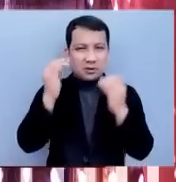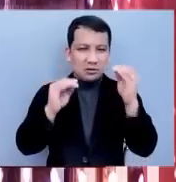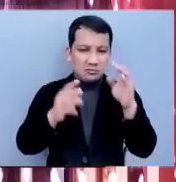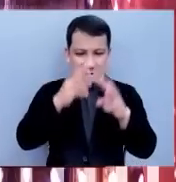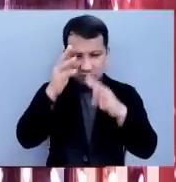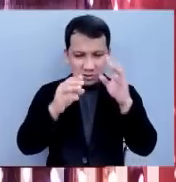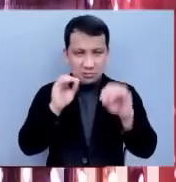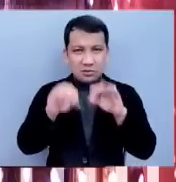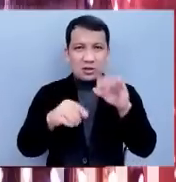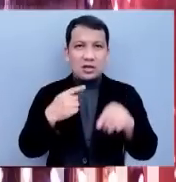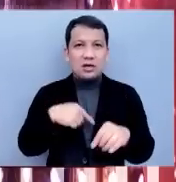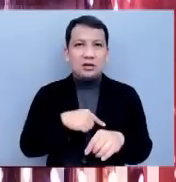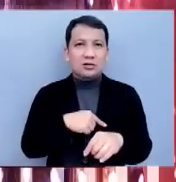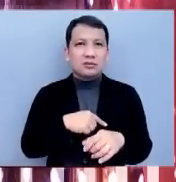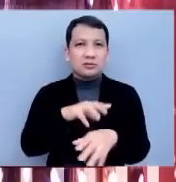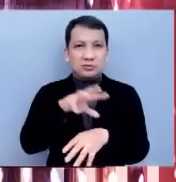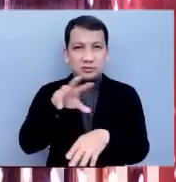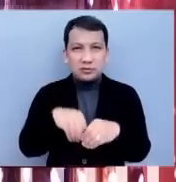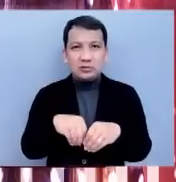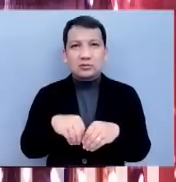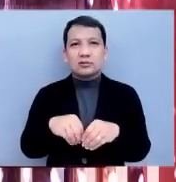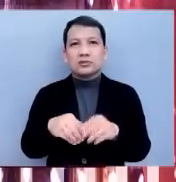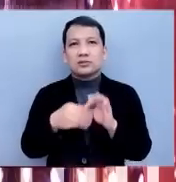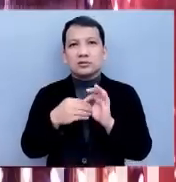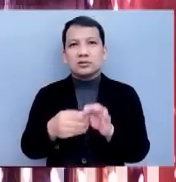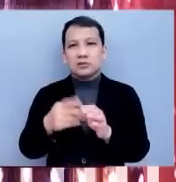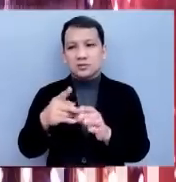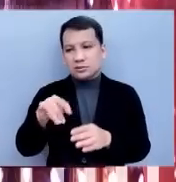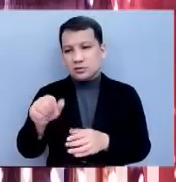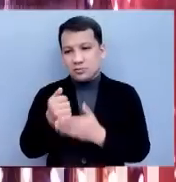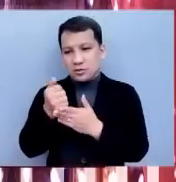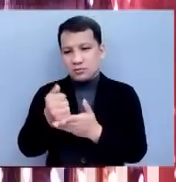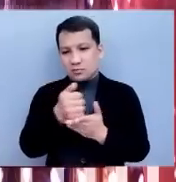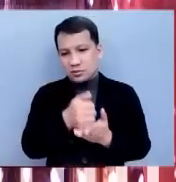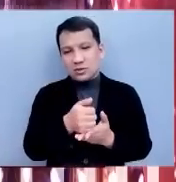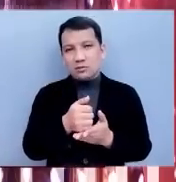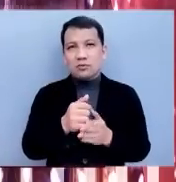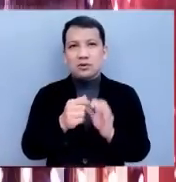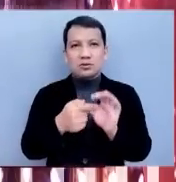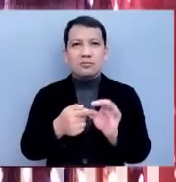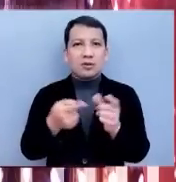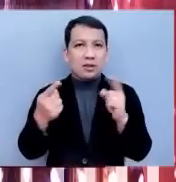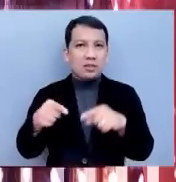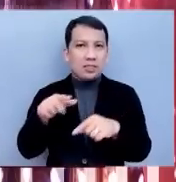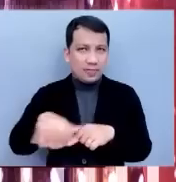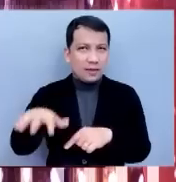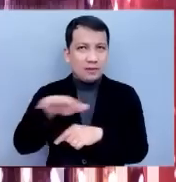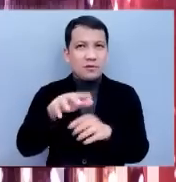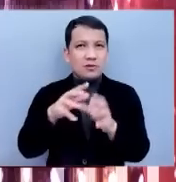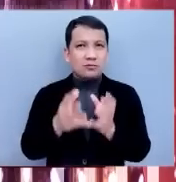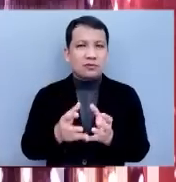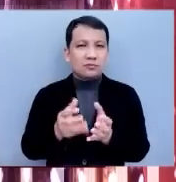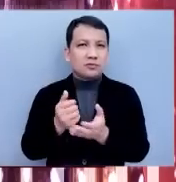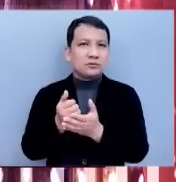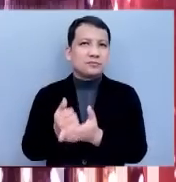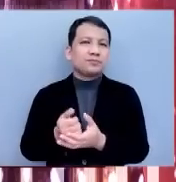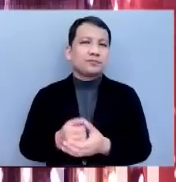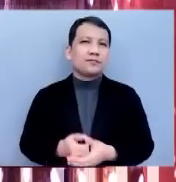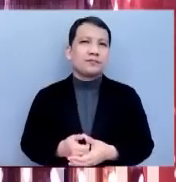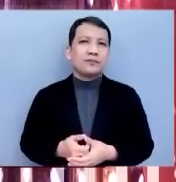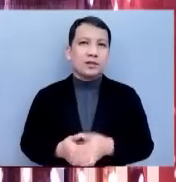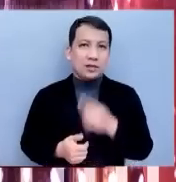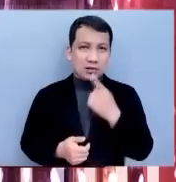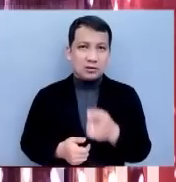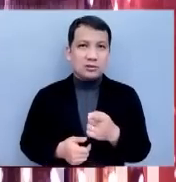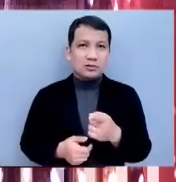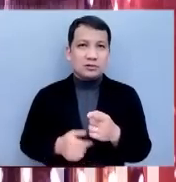been able to get involved with the elephants in Kenya and the refugee situation around the world and like that. Streaming na ang Just